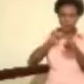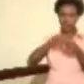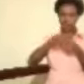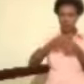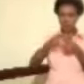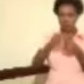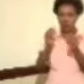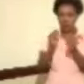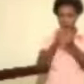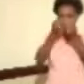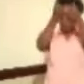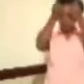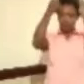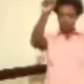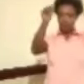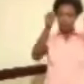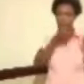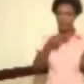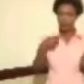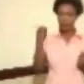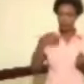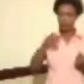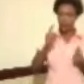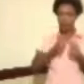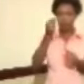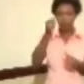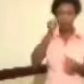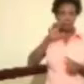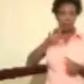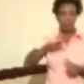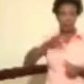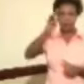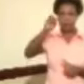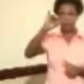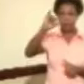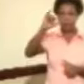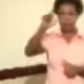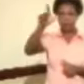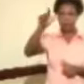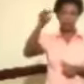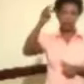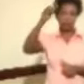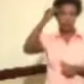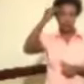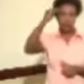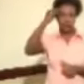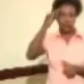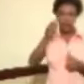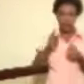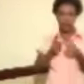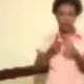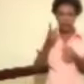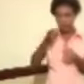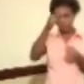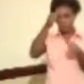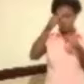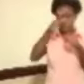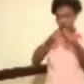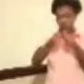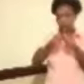nous un président. Nous gagnons d'abord Madame Mirlande Maniga, que tout le monde connaît, mais il faut me rappeler nous que